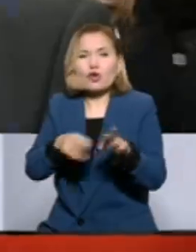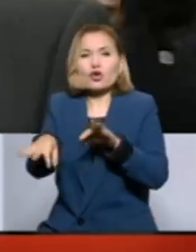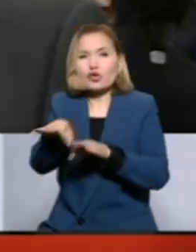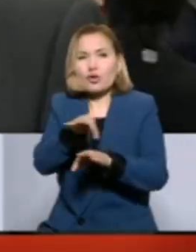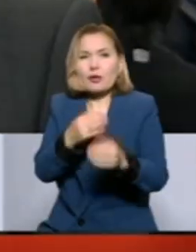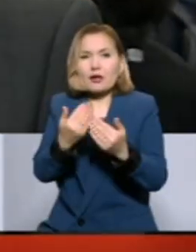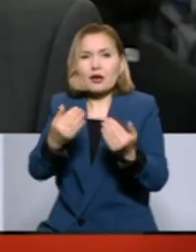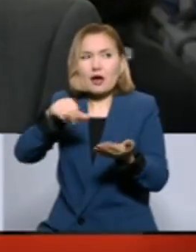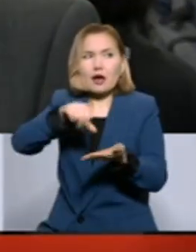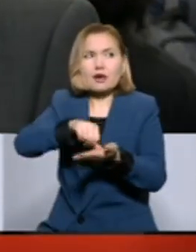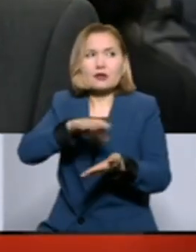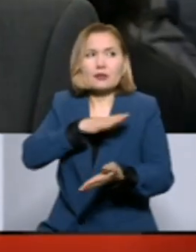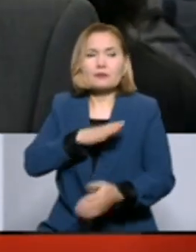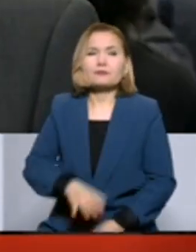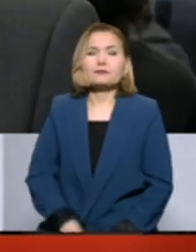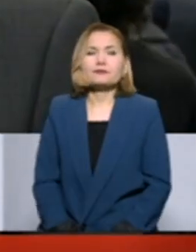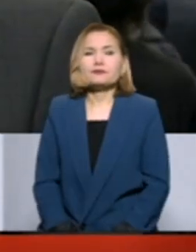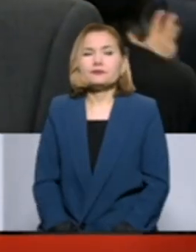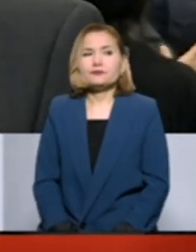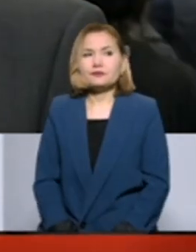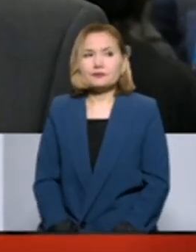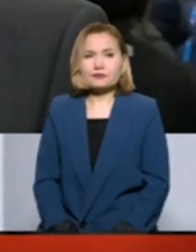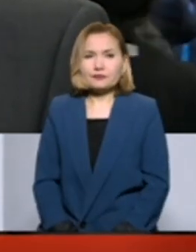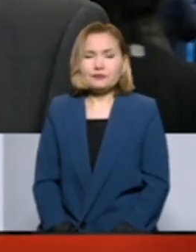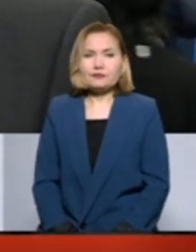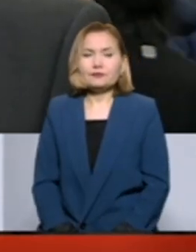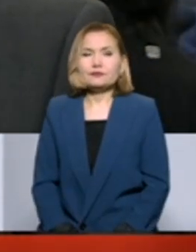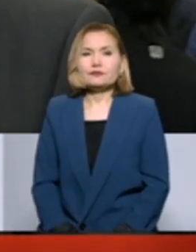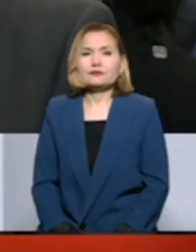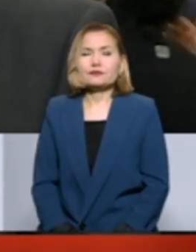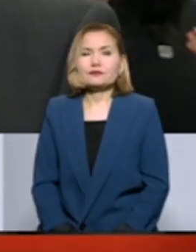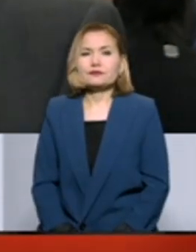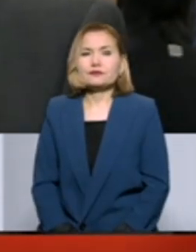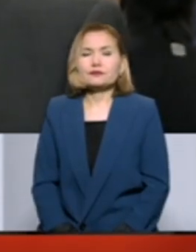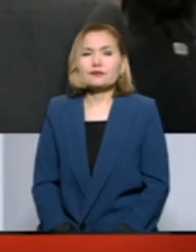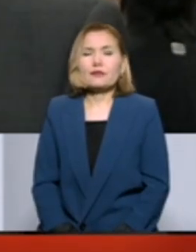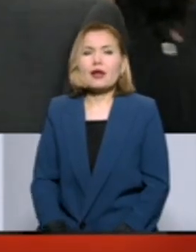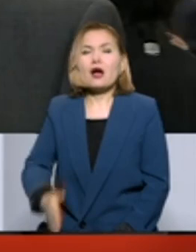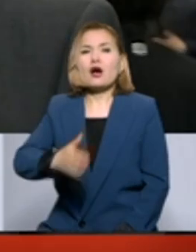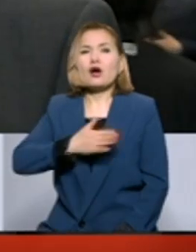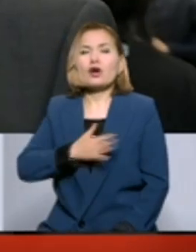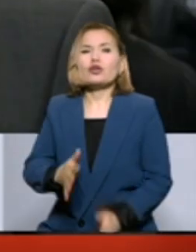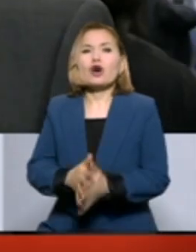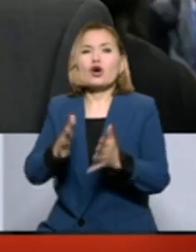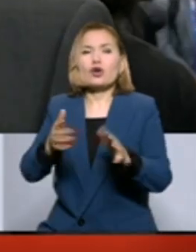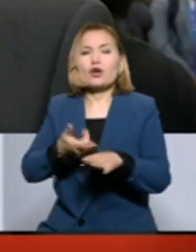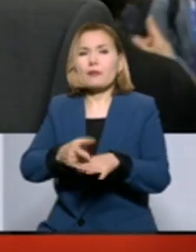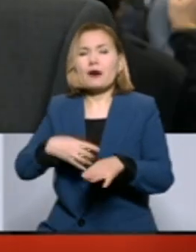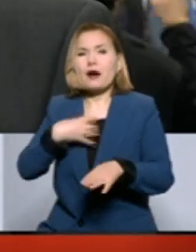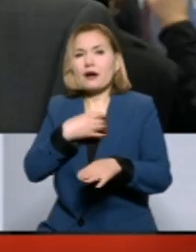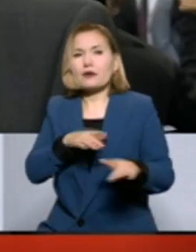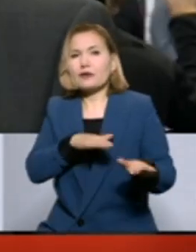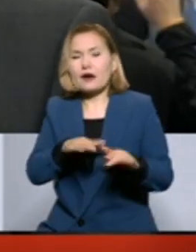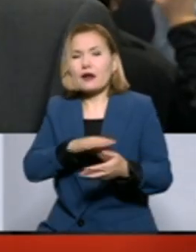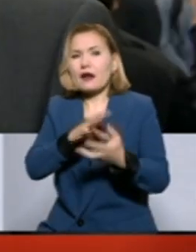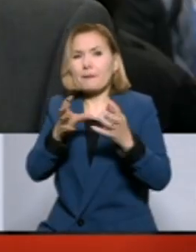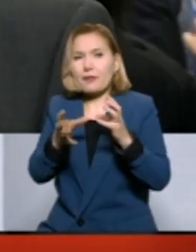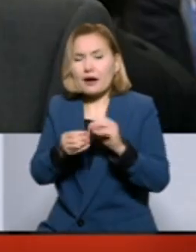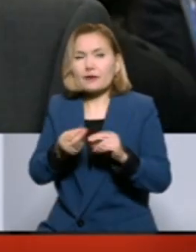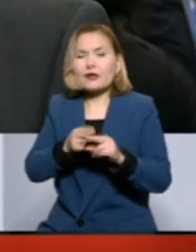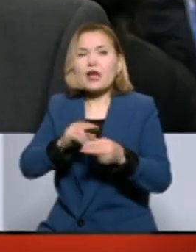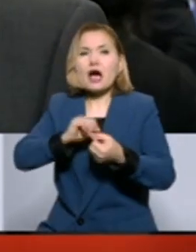қойылды. Для нас это очень важное событие. Почему? Потому что это позволяет в одном месте. Біз үшін бұл өте маңызды шара. Өйткені бір жерде